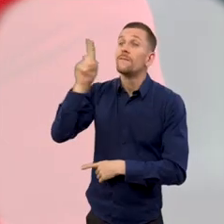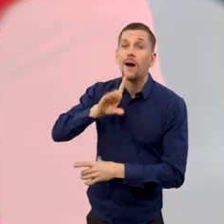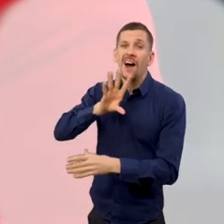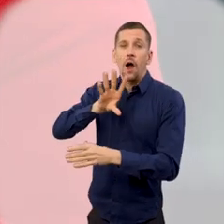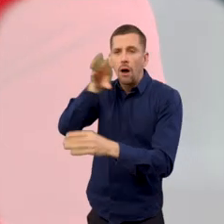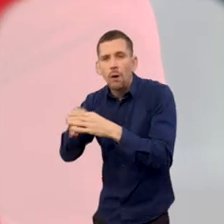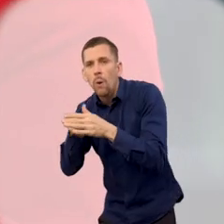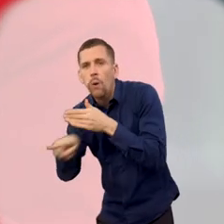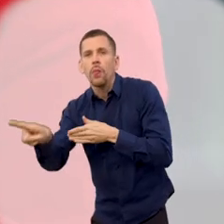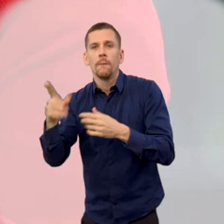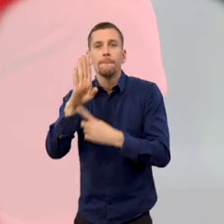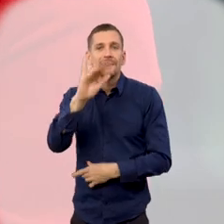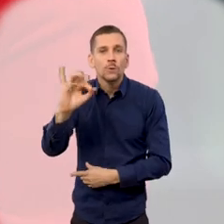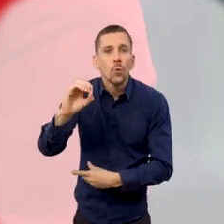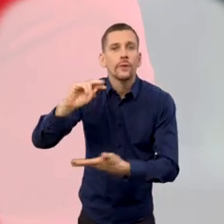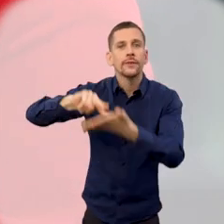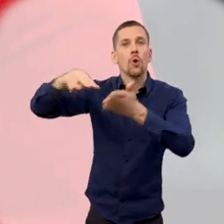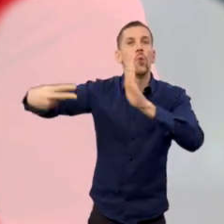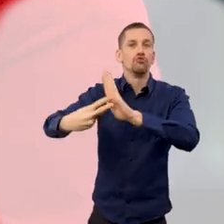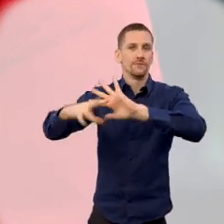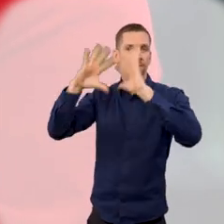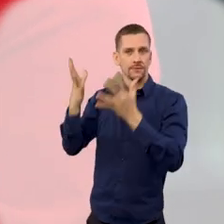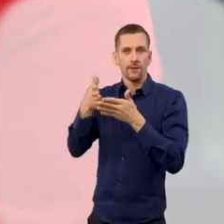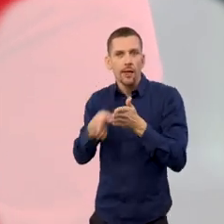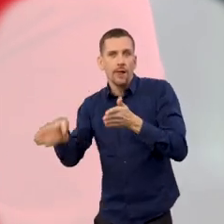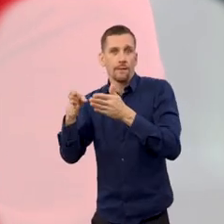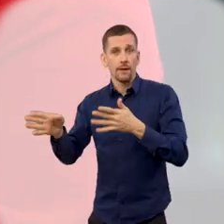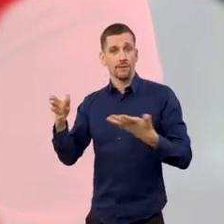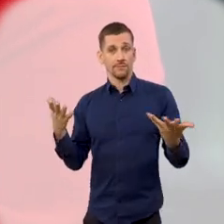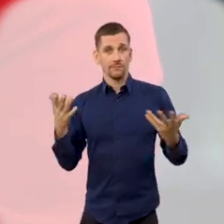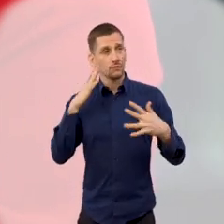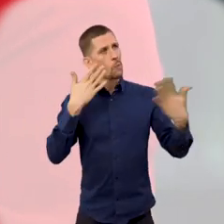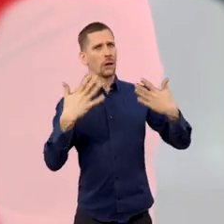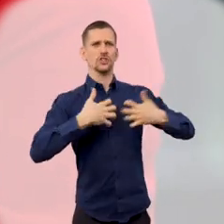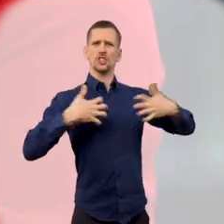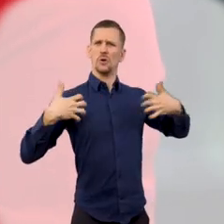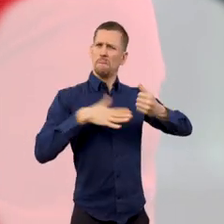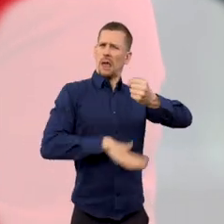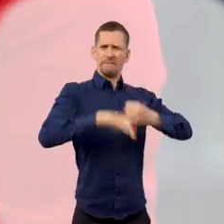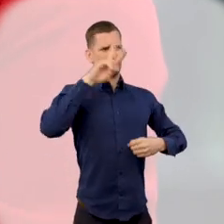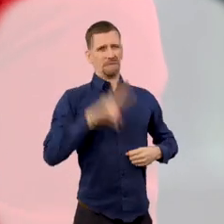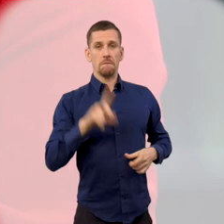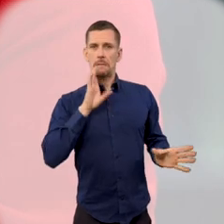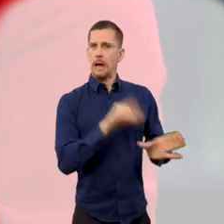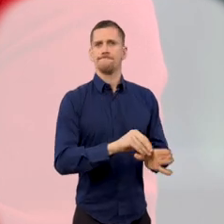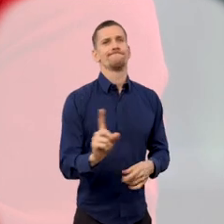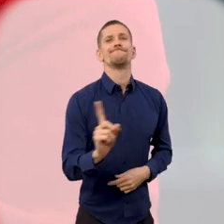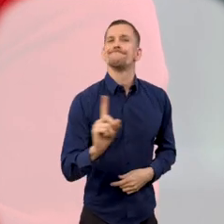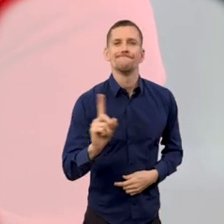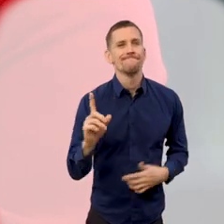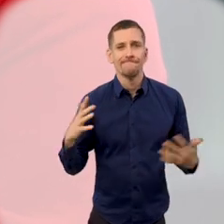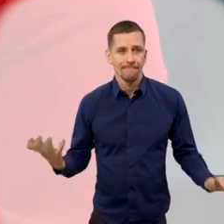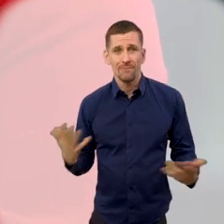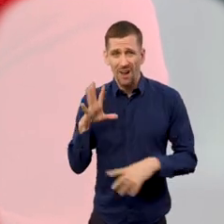sur des biotechnologies plutôt que sur les sciences pures. En fait, je pense qu'il faut que ces jeunes puissent